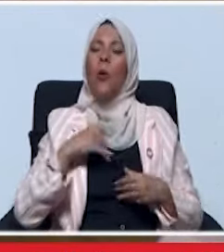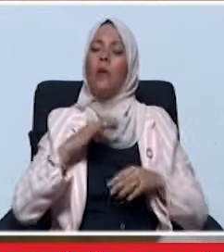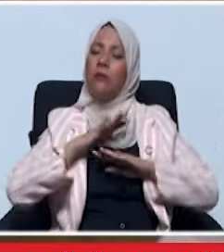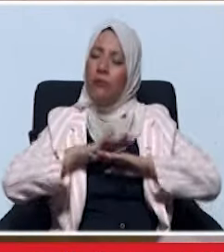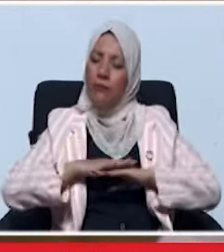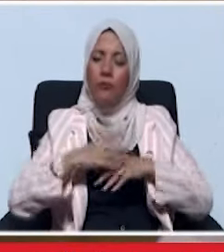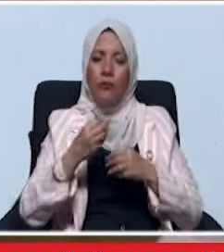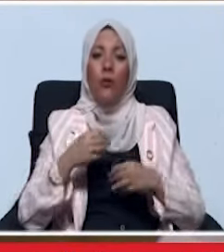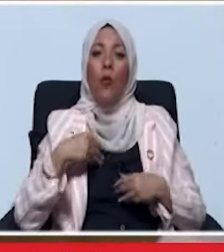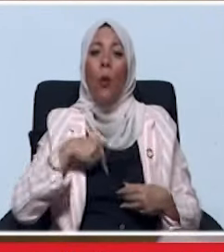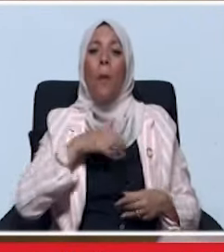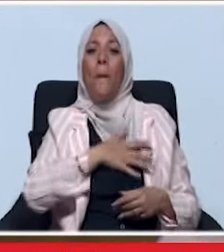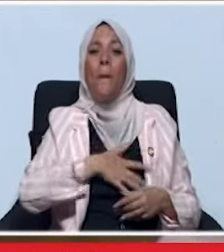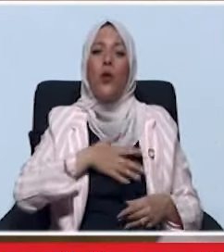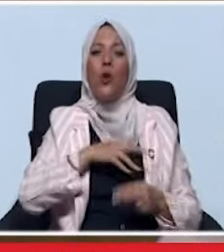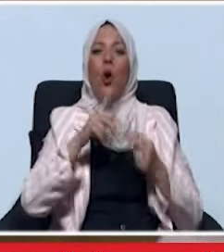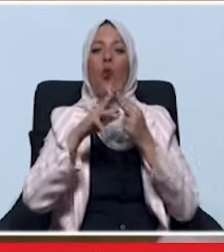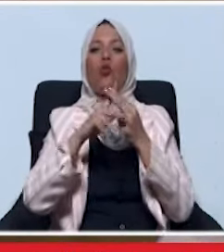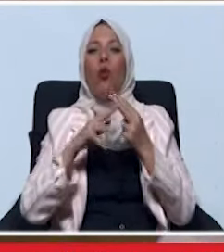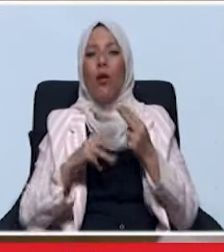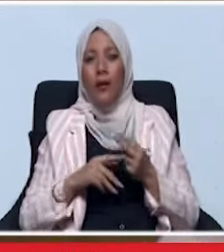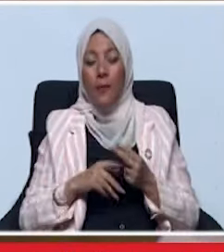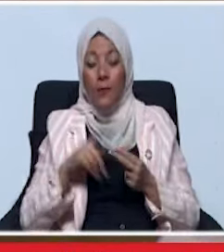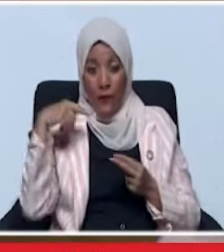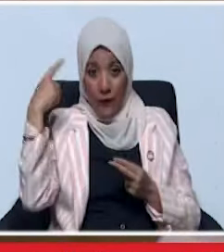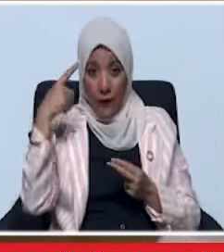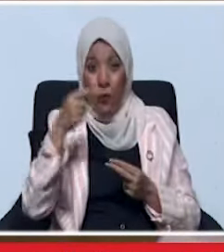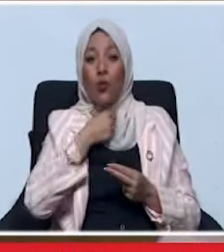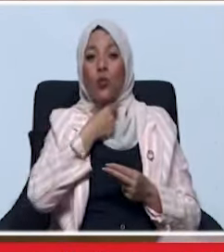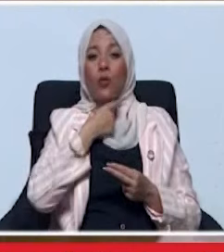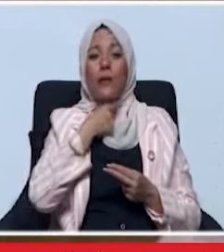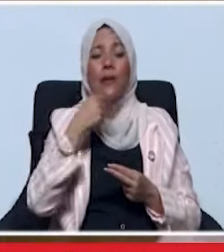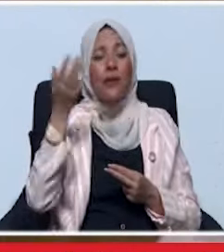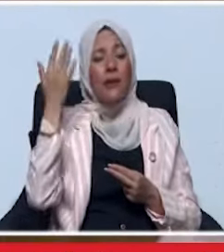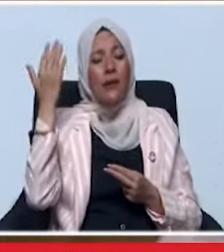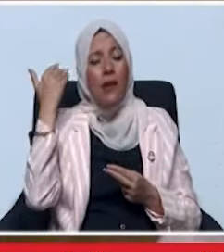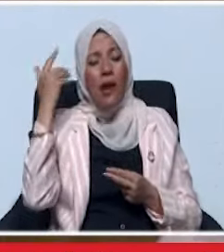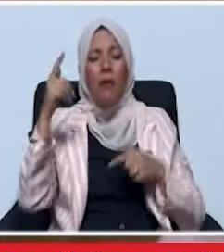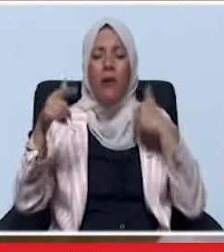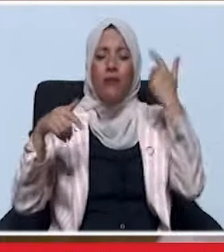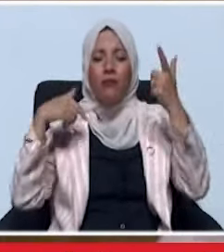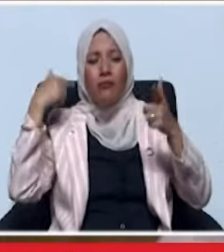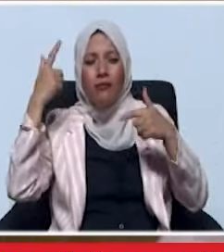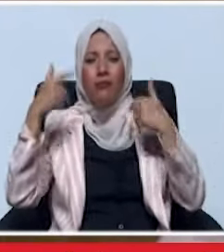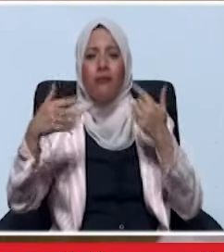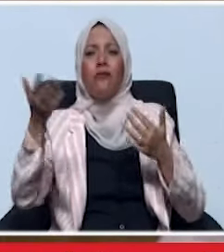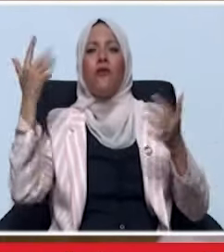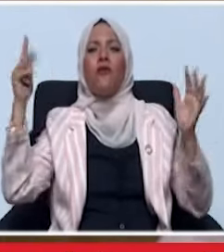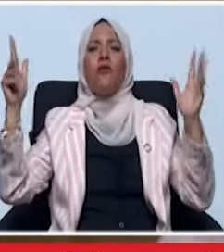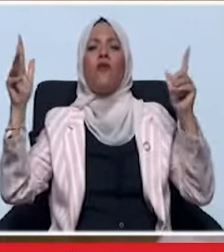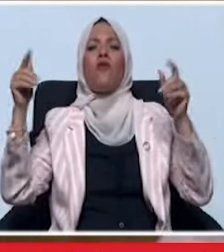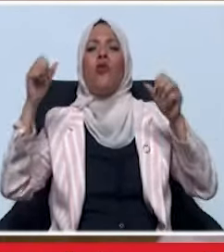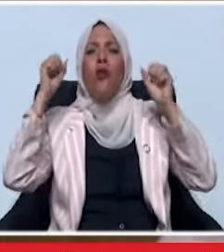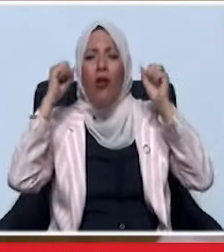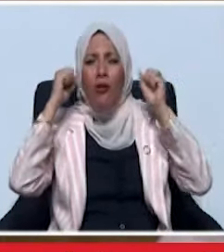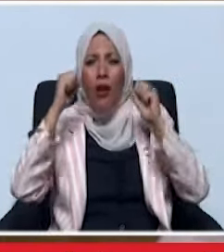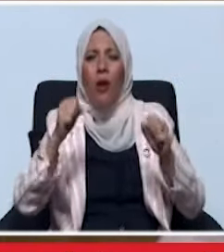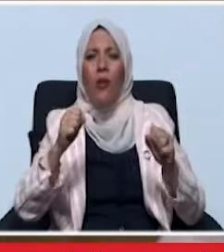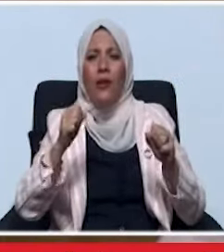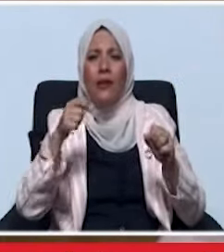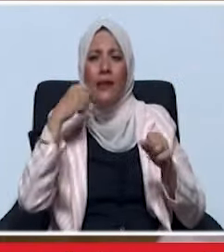ودفع مشاعرهم، الصوت اللي سرحنا مع كلمات أغنية وعشنا أحلى دراما تلفزيونية، الصوت اللي